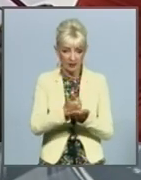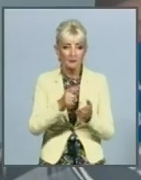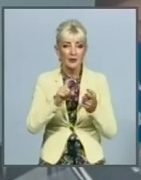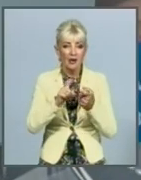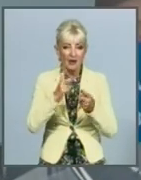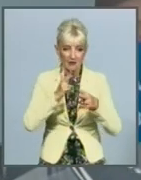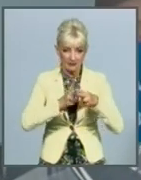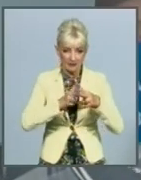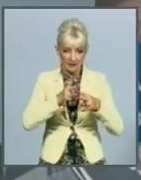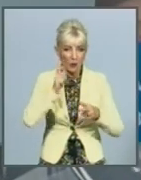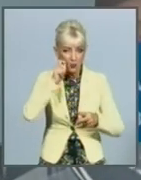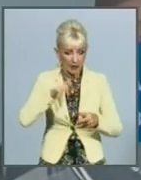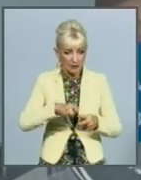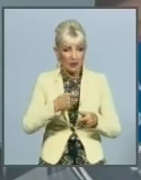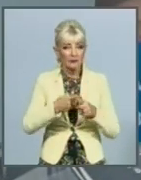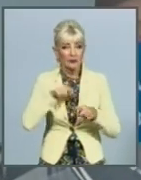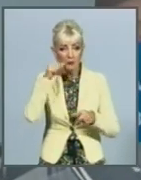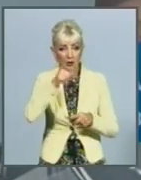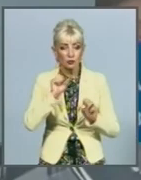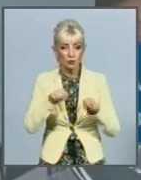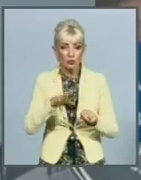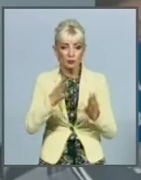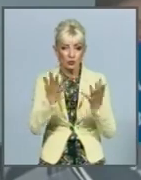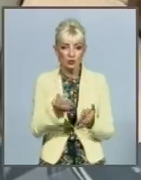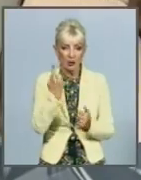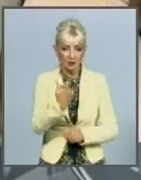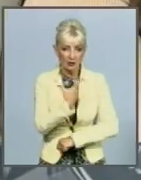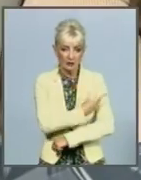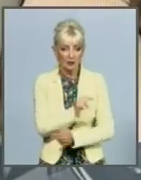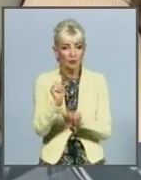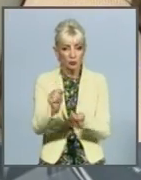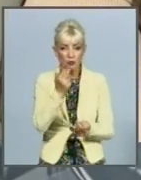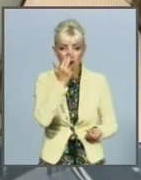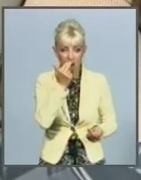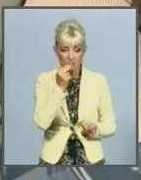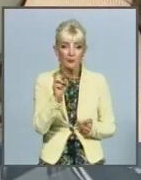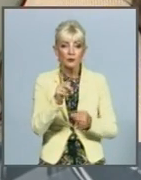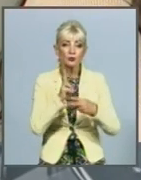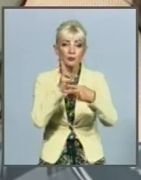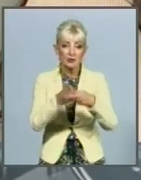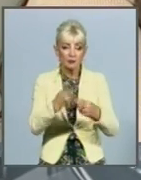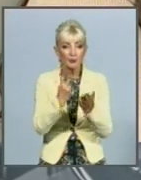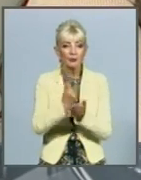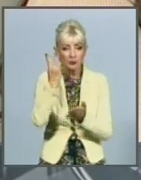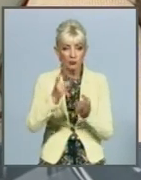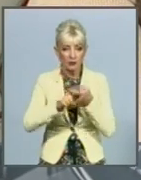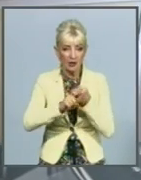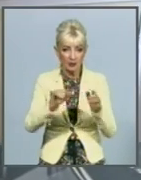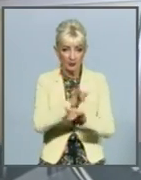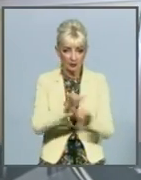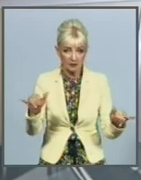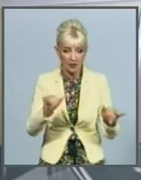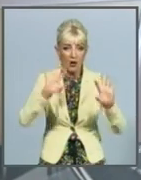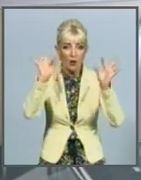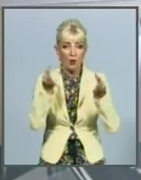країни, цьогоріч дуже важливою може стати і ще одна вакцина проти грипу, аби запобігти подвійної епідемії. Адже